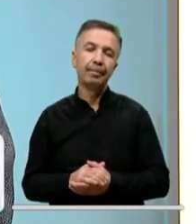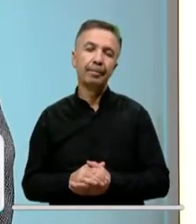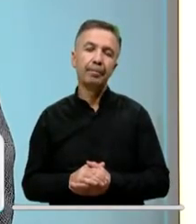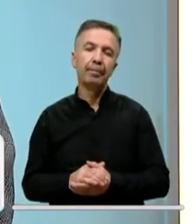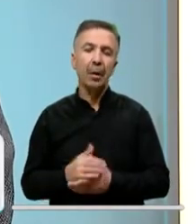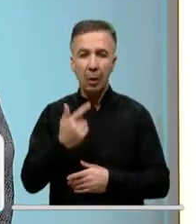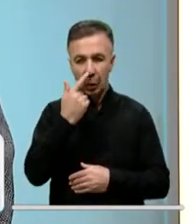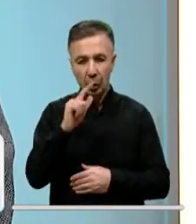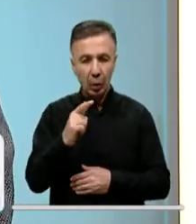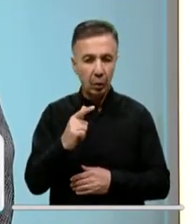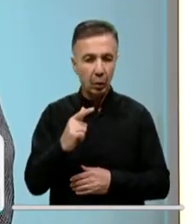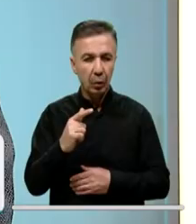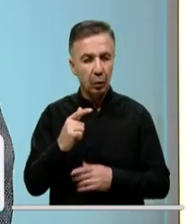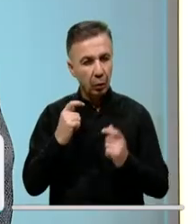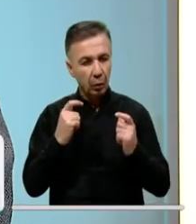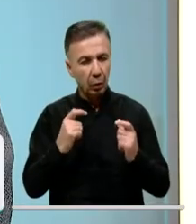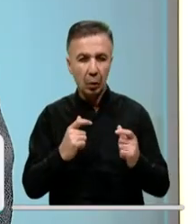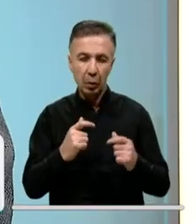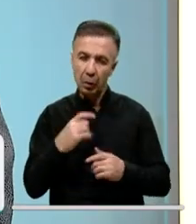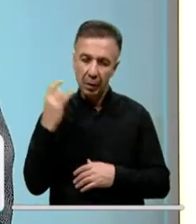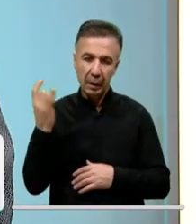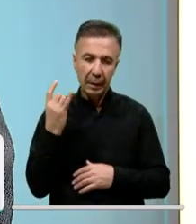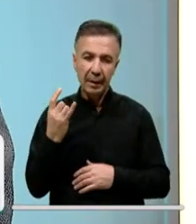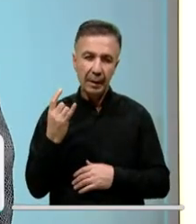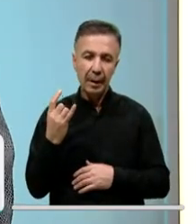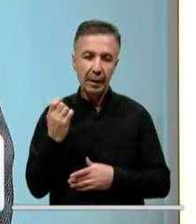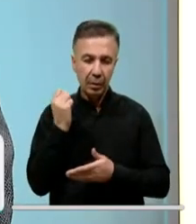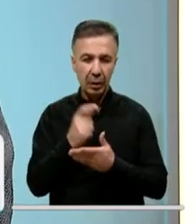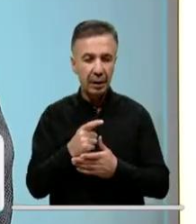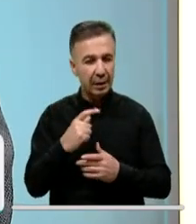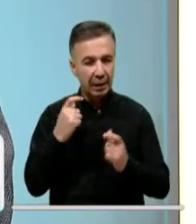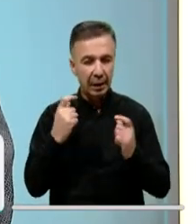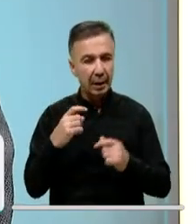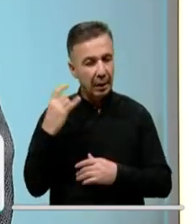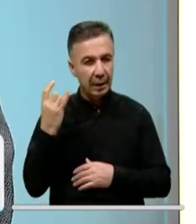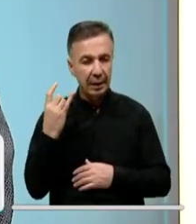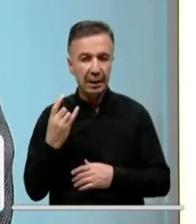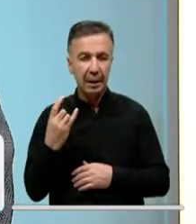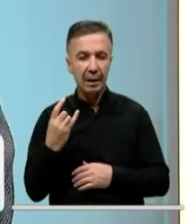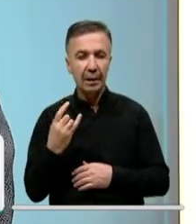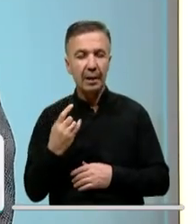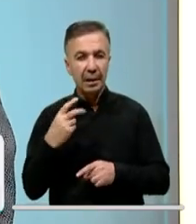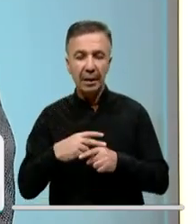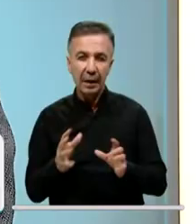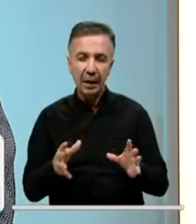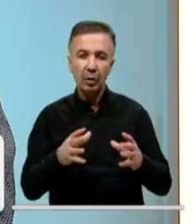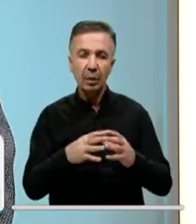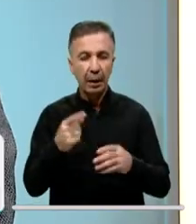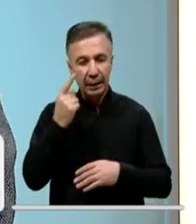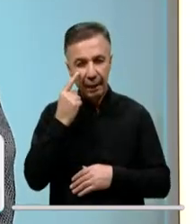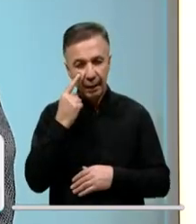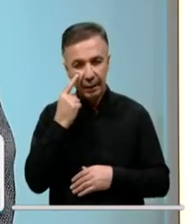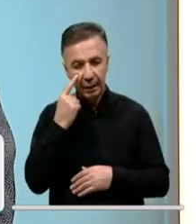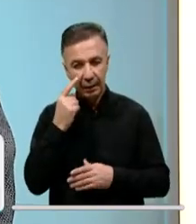köy köy, kasaba kasaba dolaşır, zekatları toplar. Ondan sonra devlet eliyle de bu zekat fakire